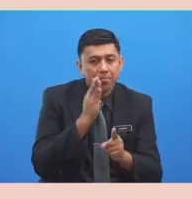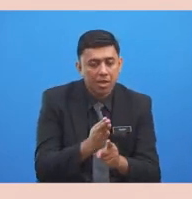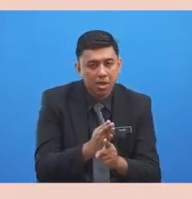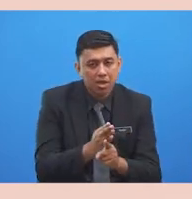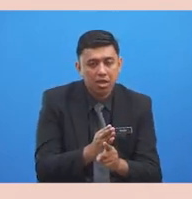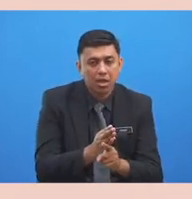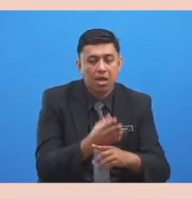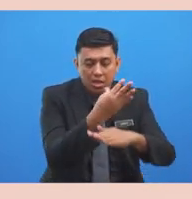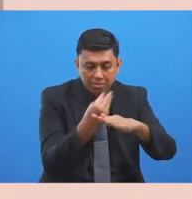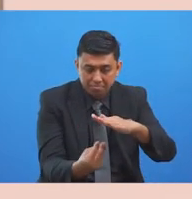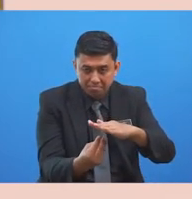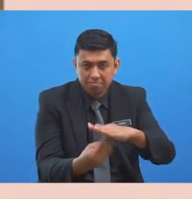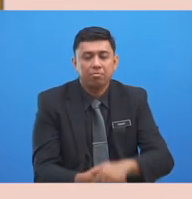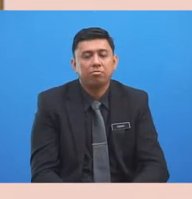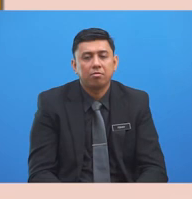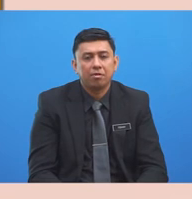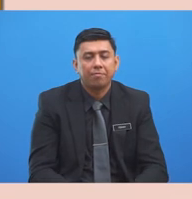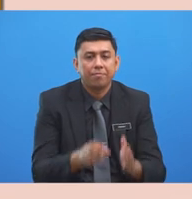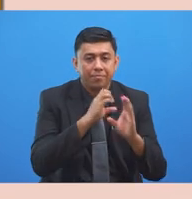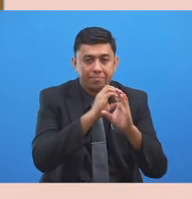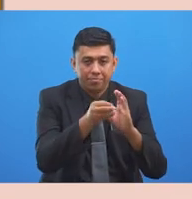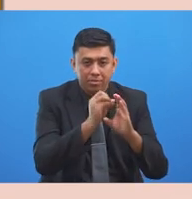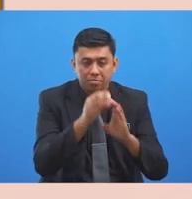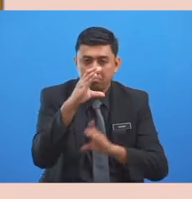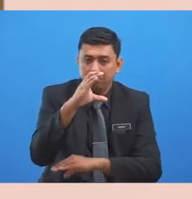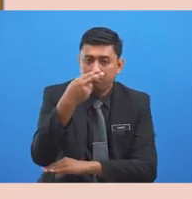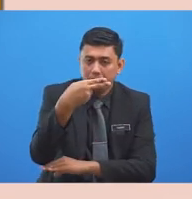input bagi jenis data char.